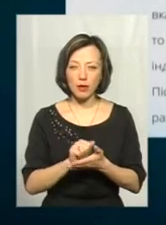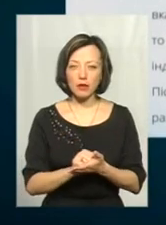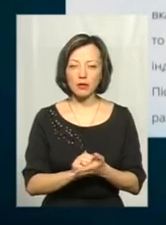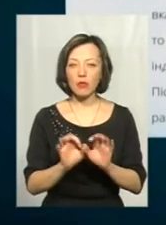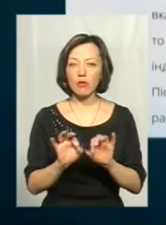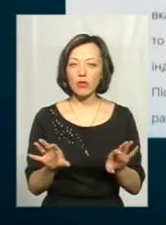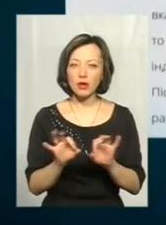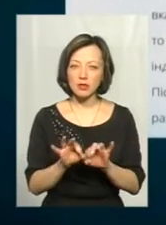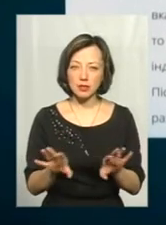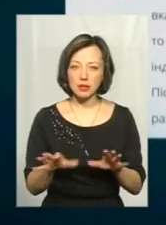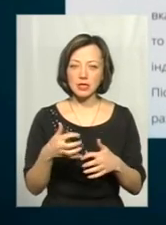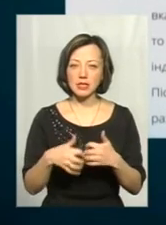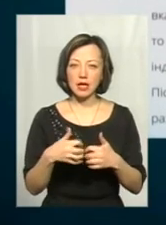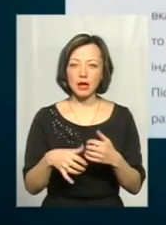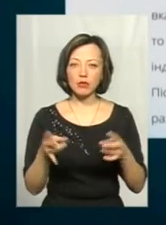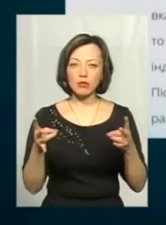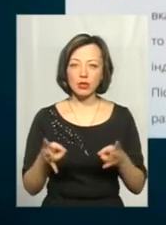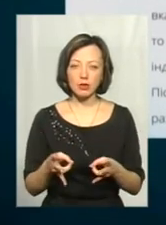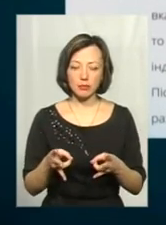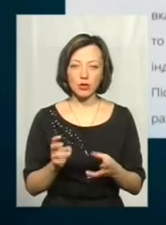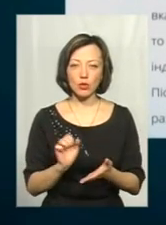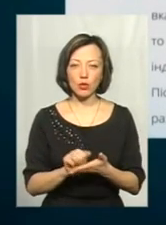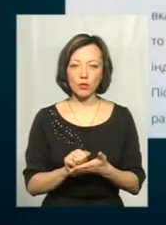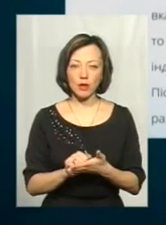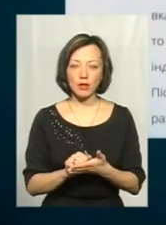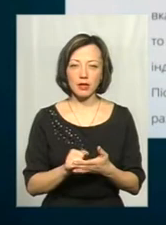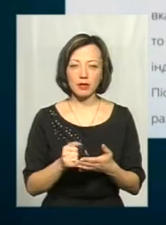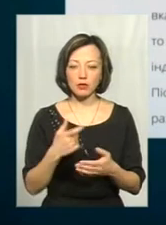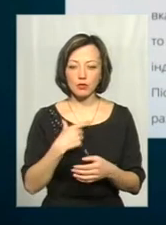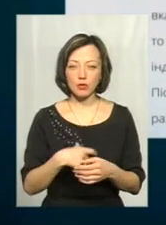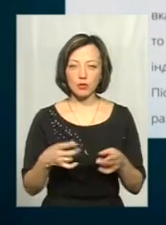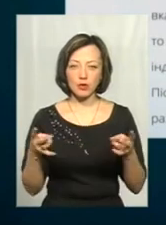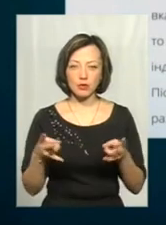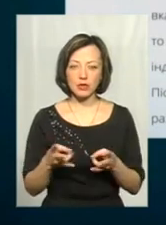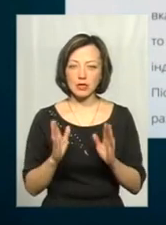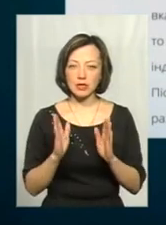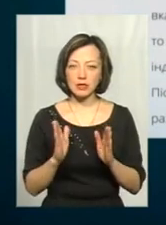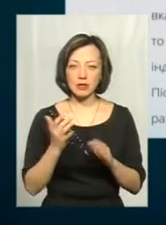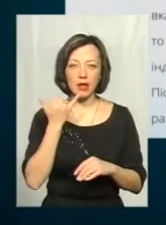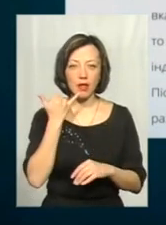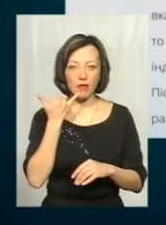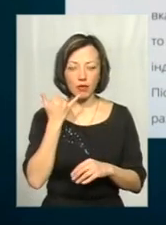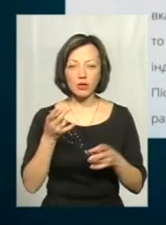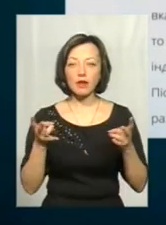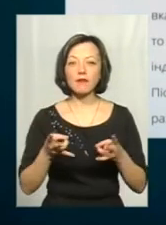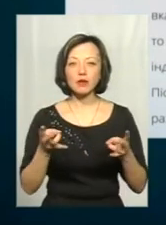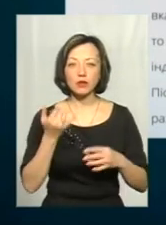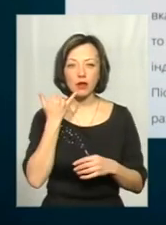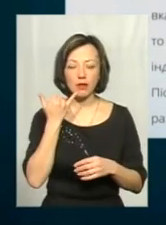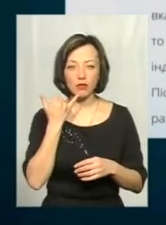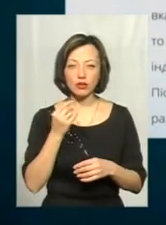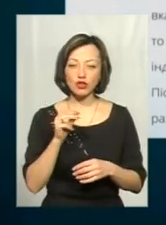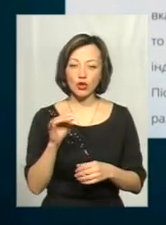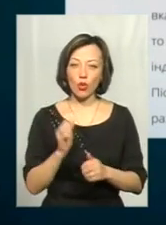серед потрібних документів і речей, які з собою потрібно буде мати, це телефон. Навіщо потрібен він і